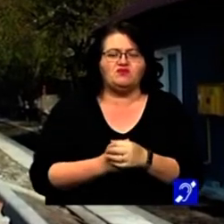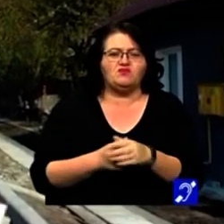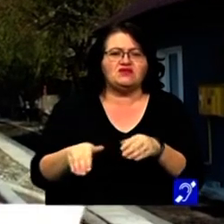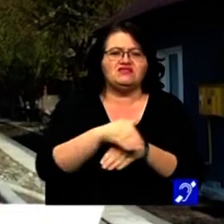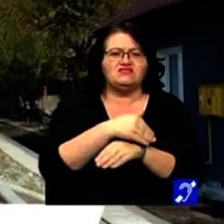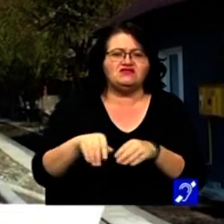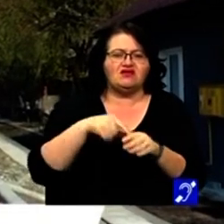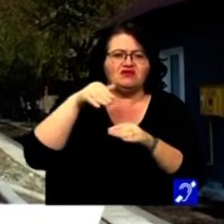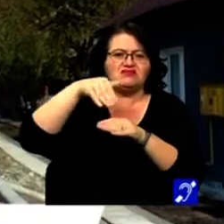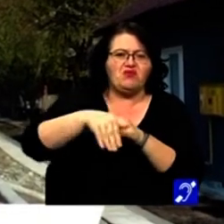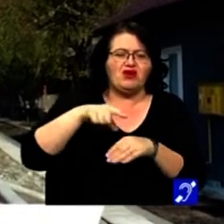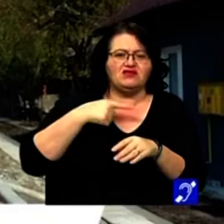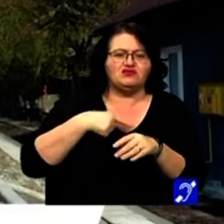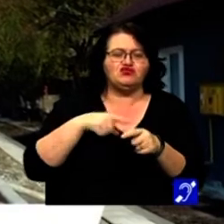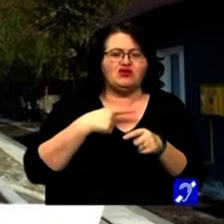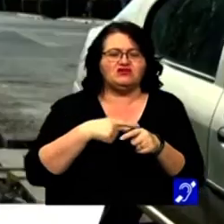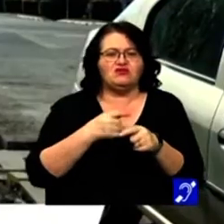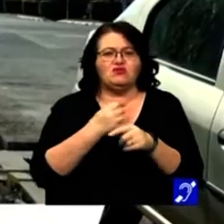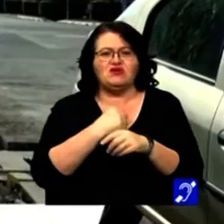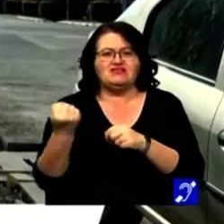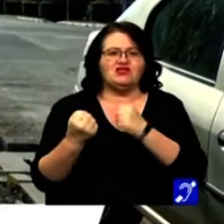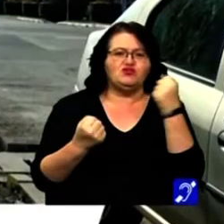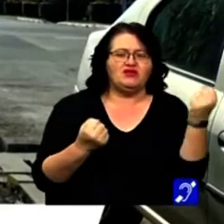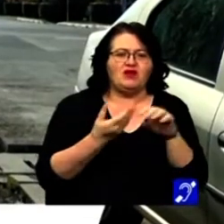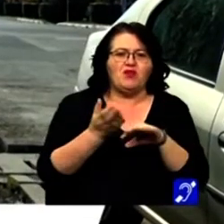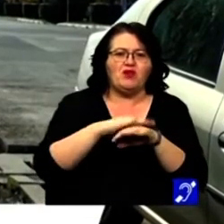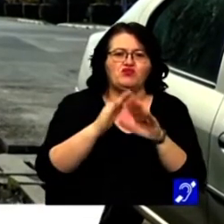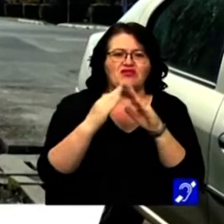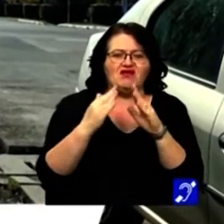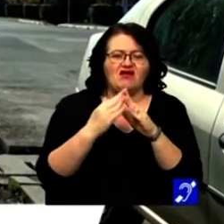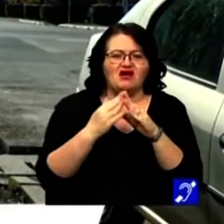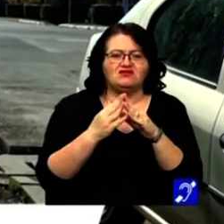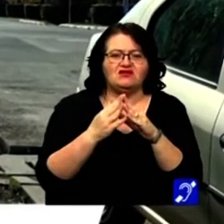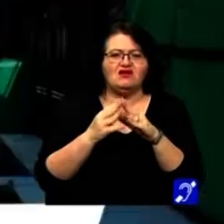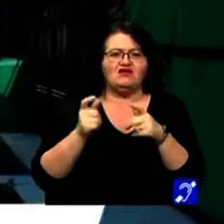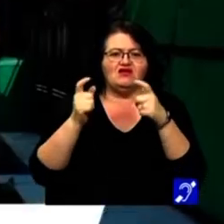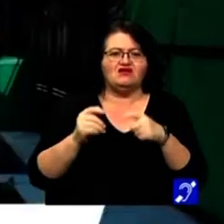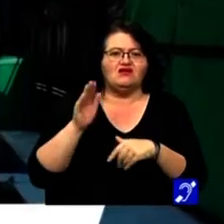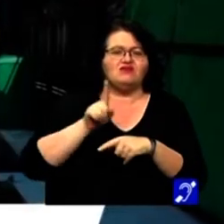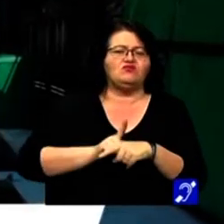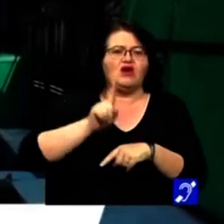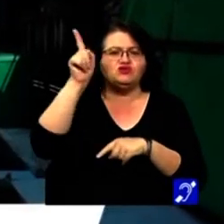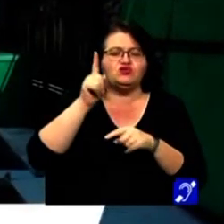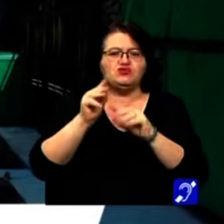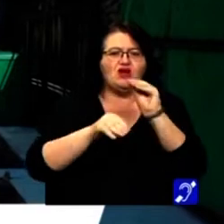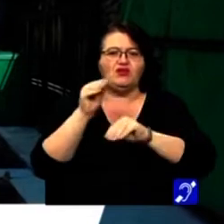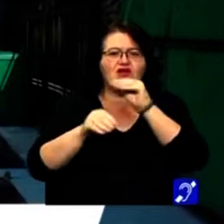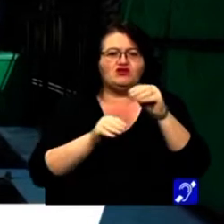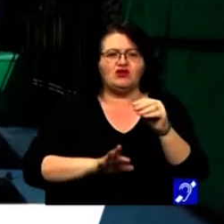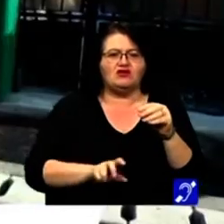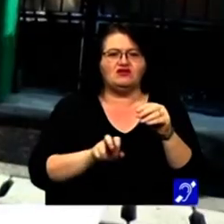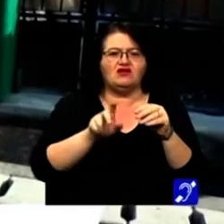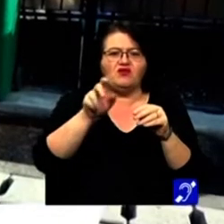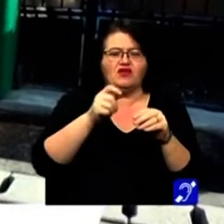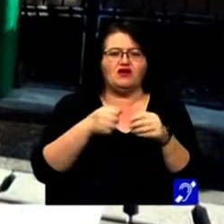Strada este în pantă și este străjuită și pe stânga și pe dreapta de mai multe case. La imobilele de sus, constructorul a amenajat trepte pentru